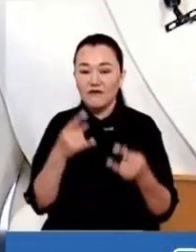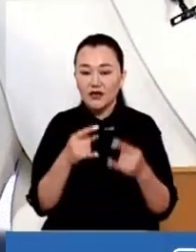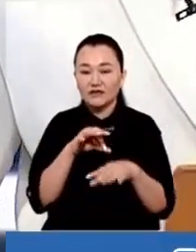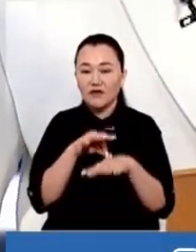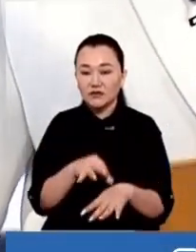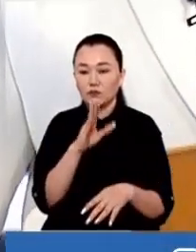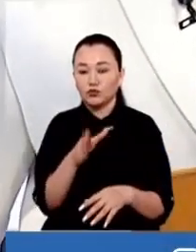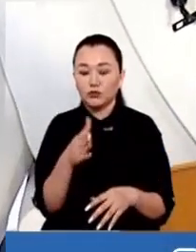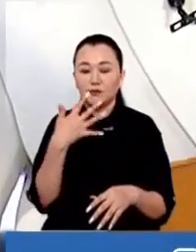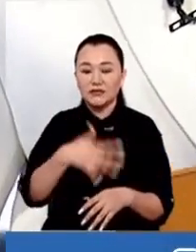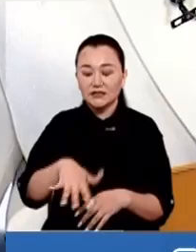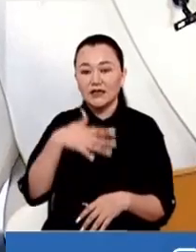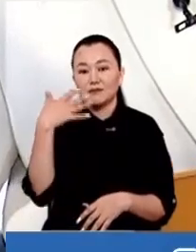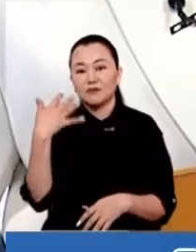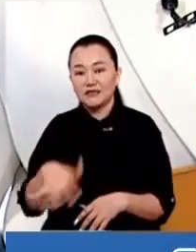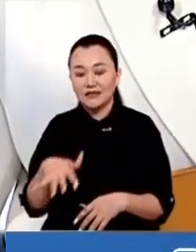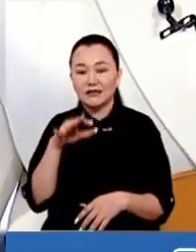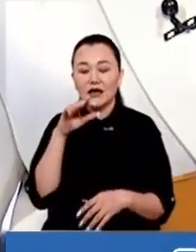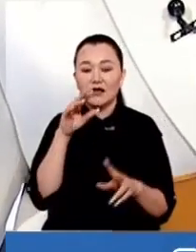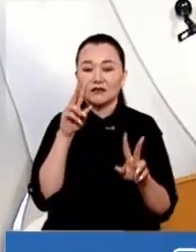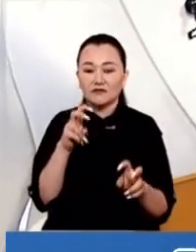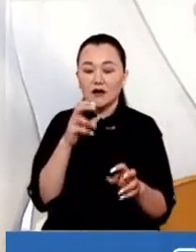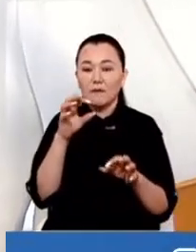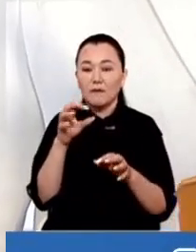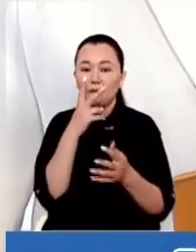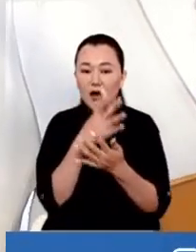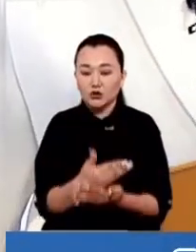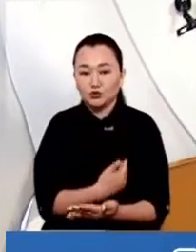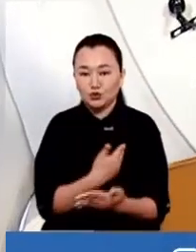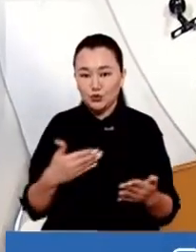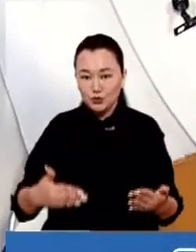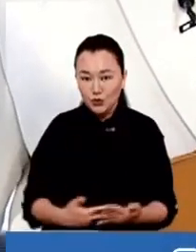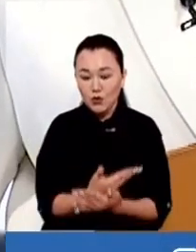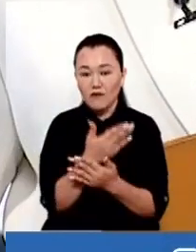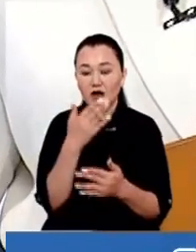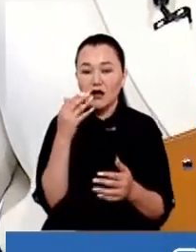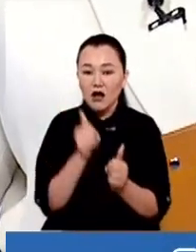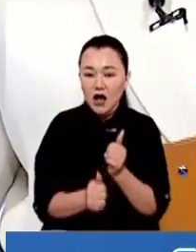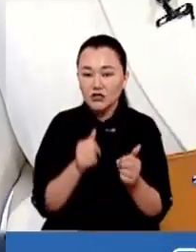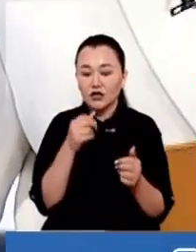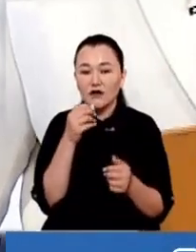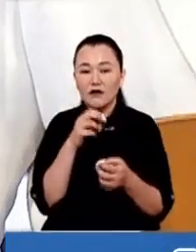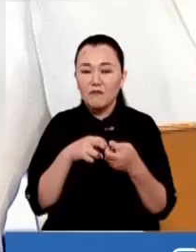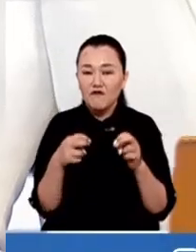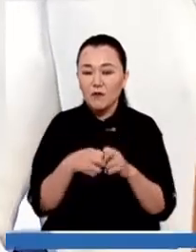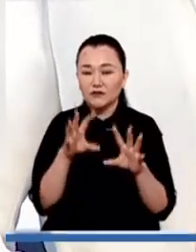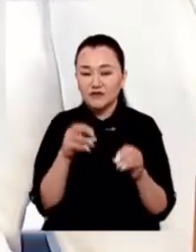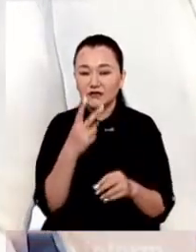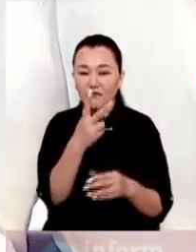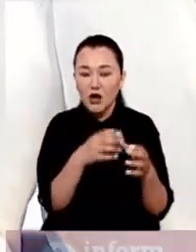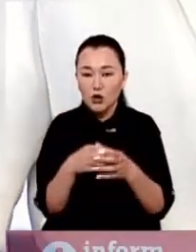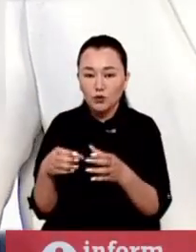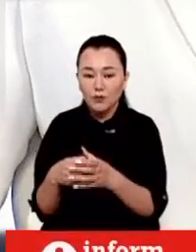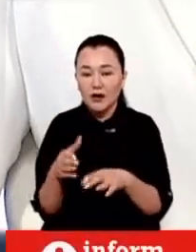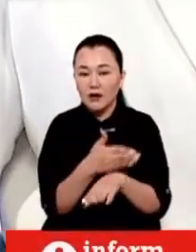жүретін 50-50 жобасын ұсынбақ. Өзекті ойды әр қырынан қарастыратын сарапшылар екі топқа